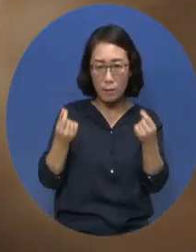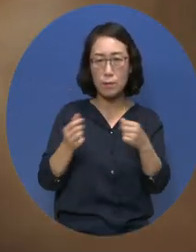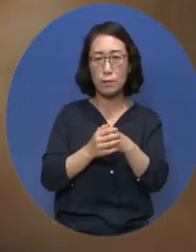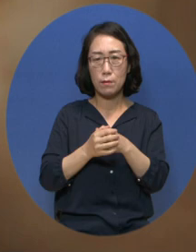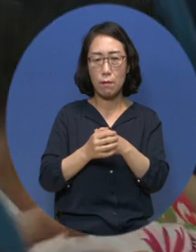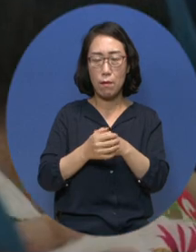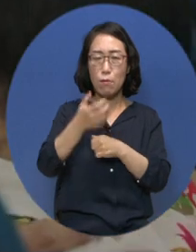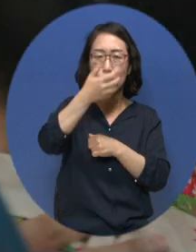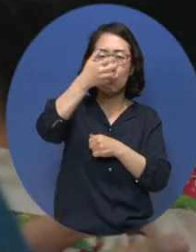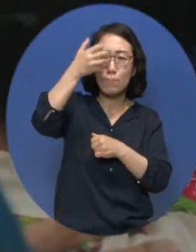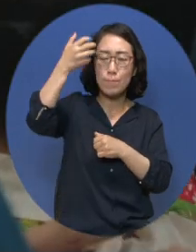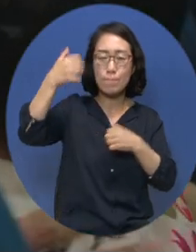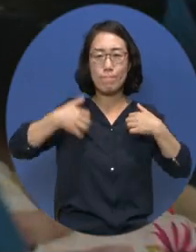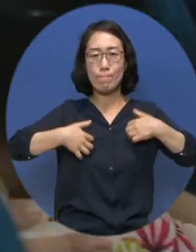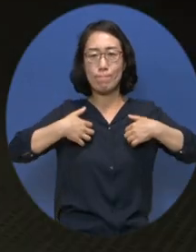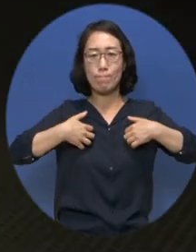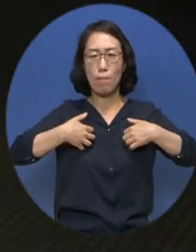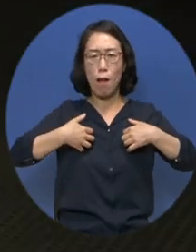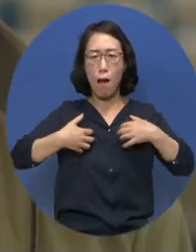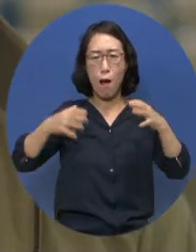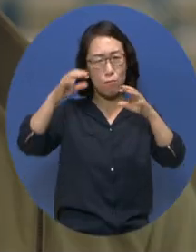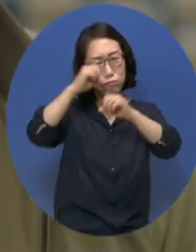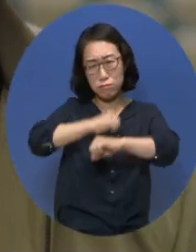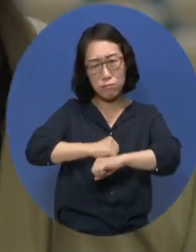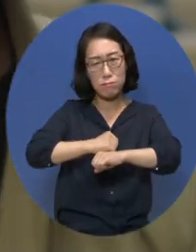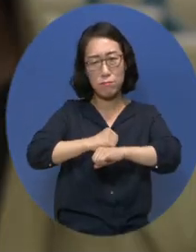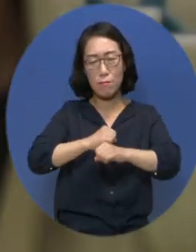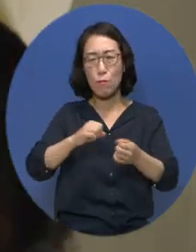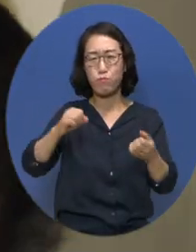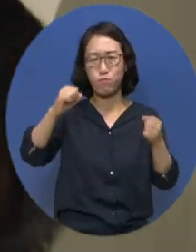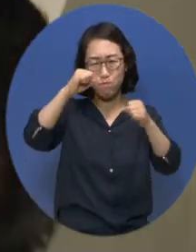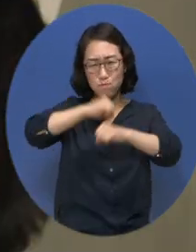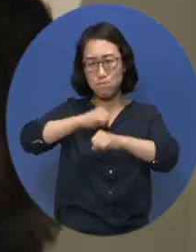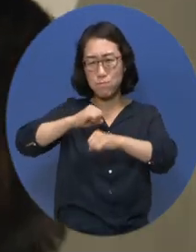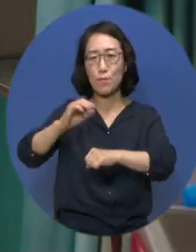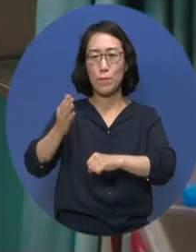꿈만 같았던 여행은 아수라장이 되어가는데